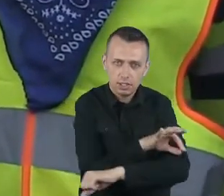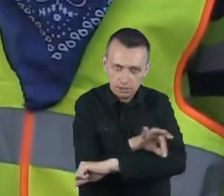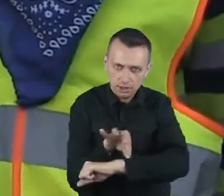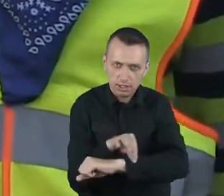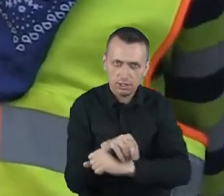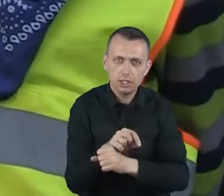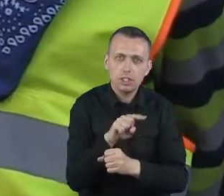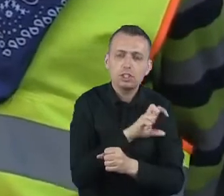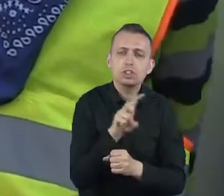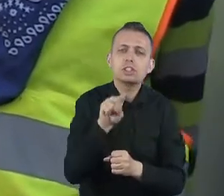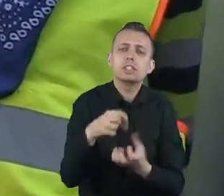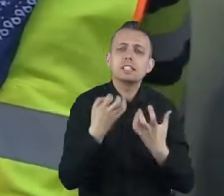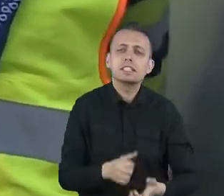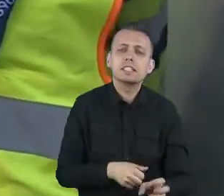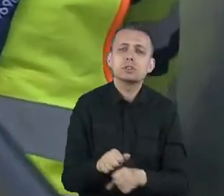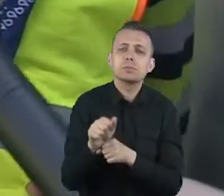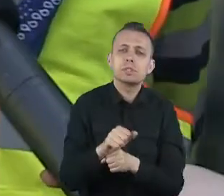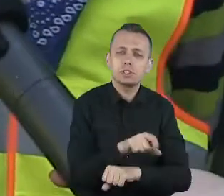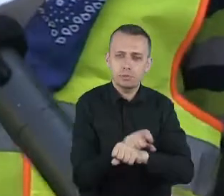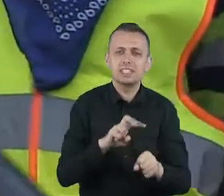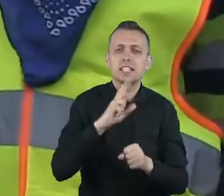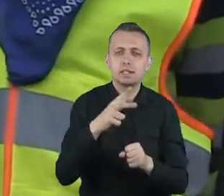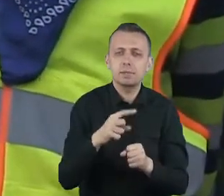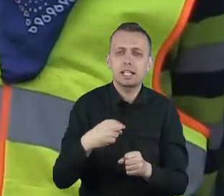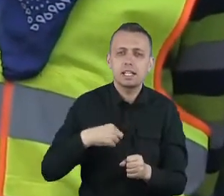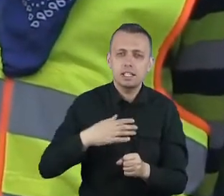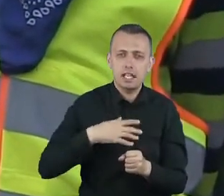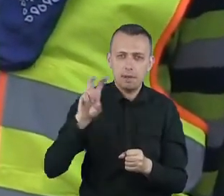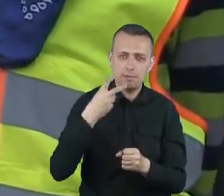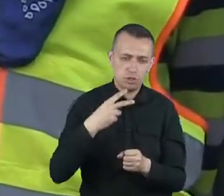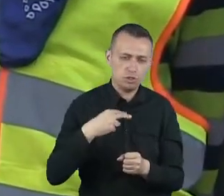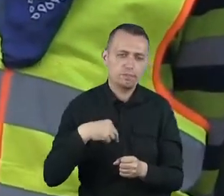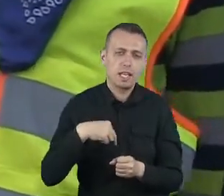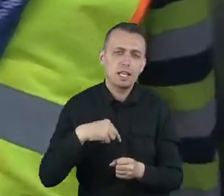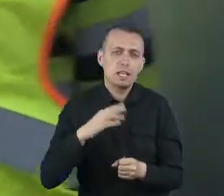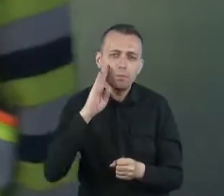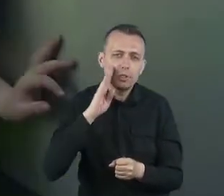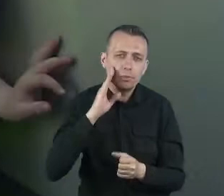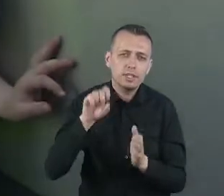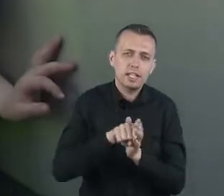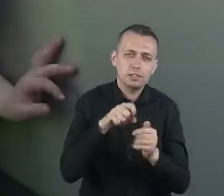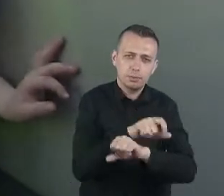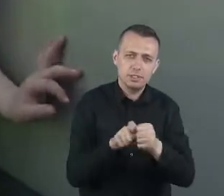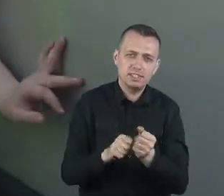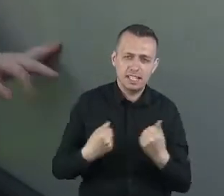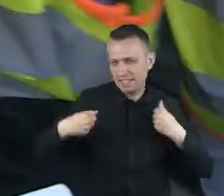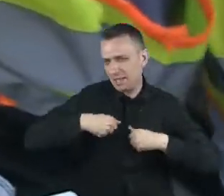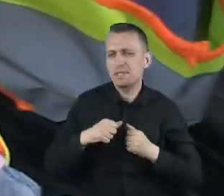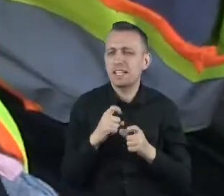zostać policjantem? Tak. Bo ja mam takie coś podobnego do policjanta, ale to jest taka